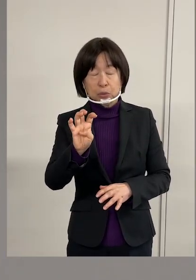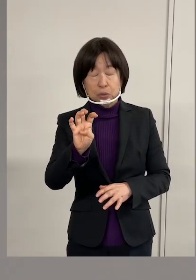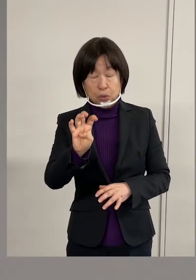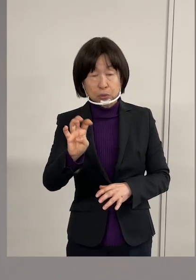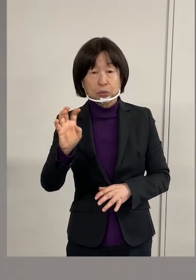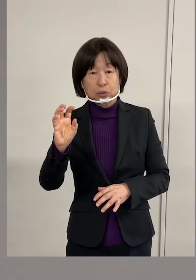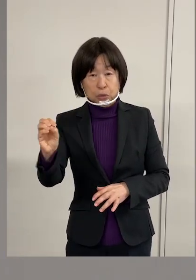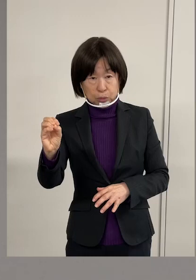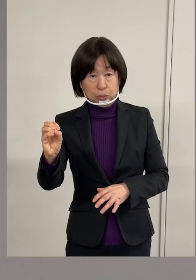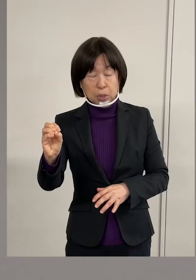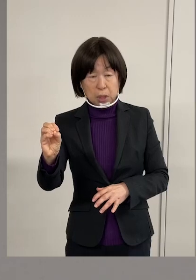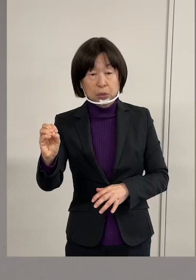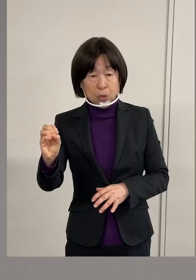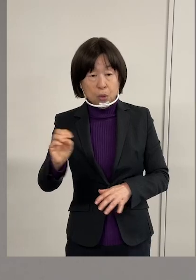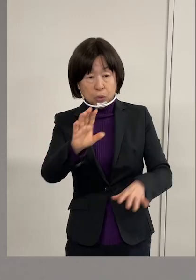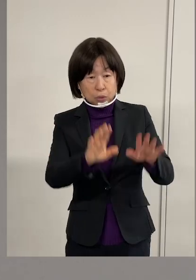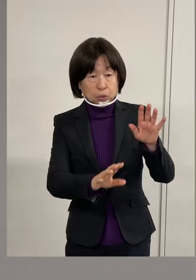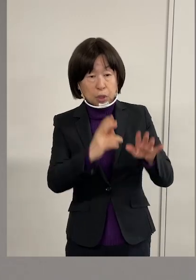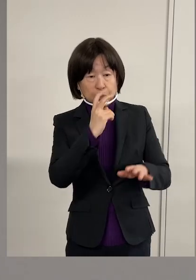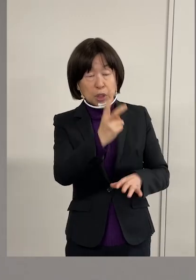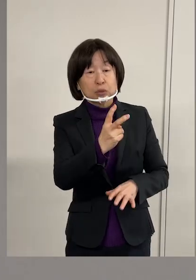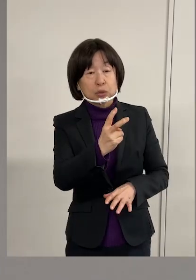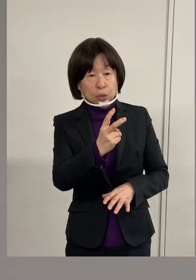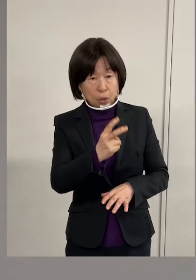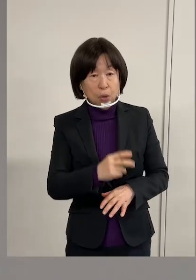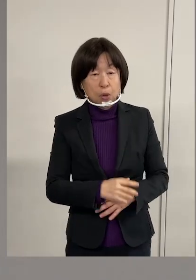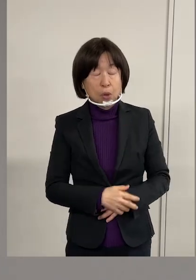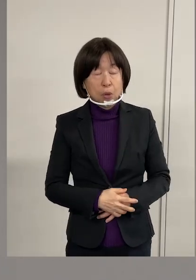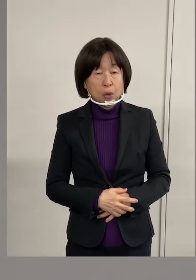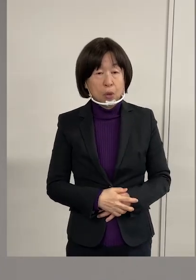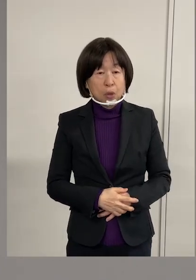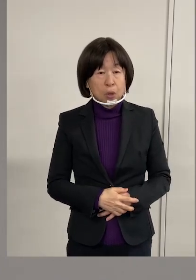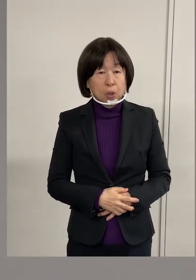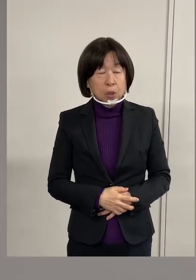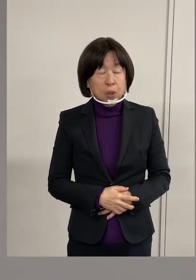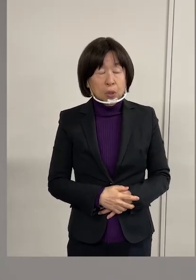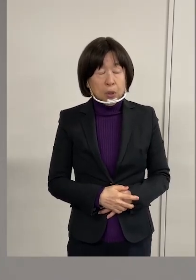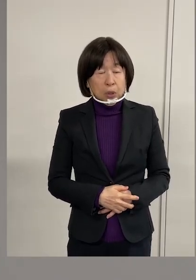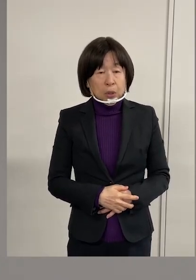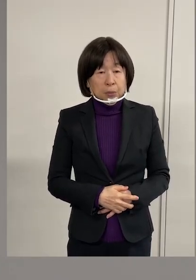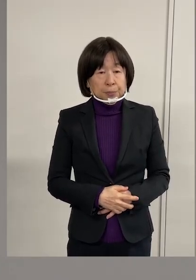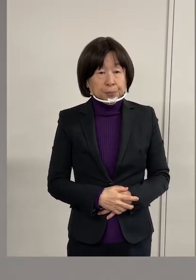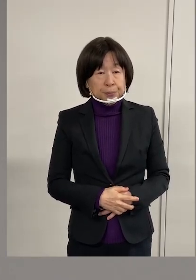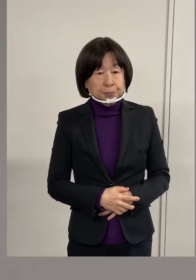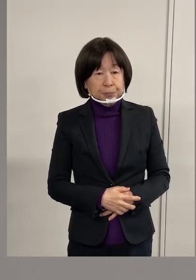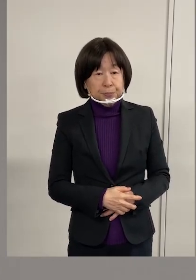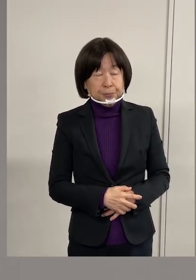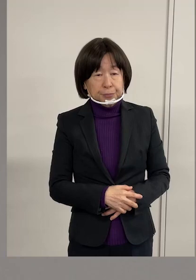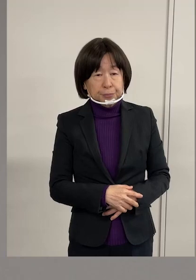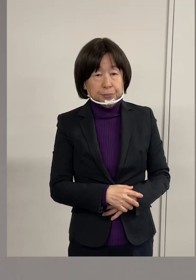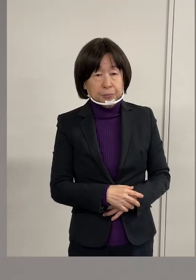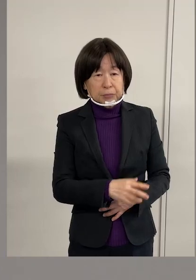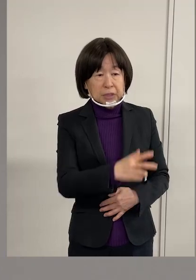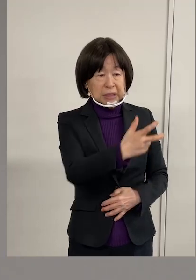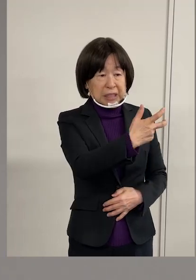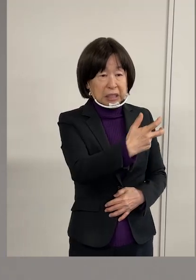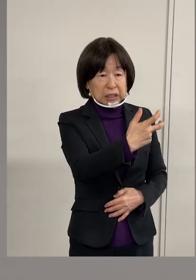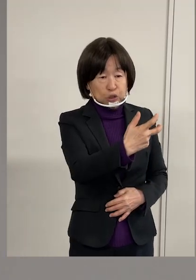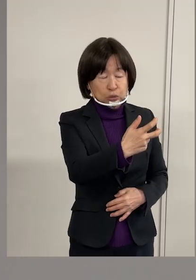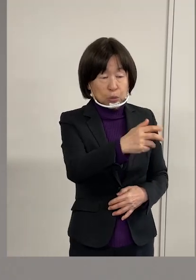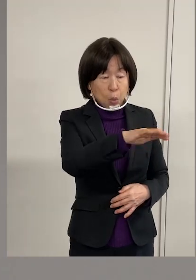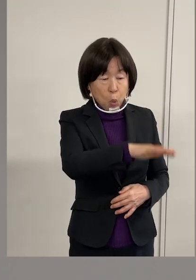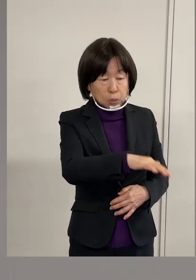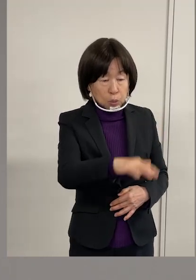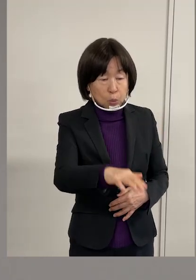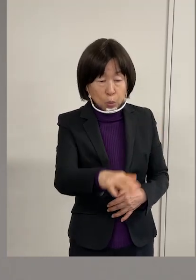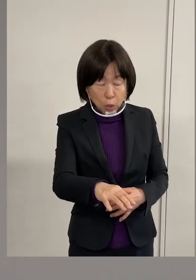して、2040年の段階で、団塊のジュニアが、まあ、60歳超えてくるので、 段階のジュニアが今45